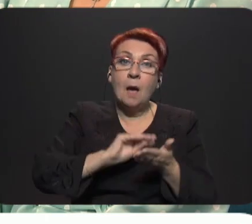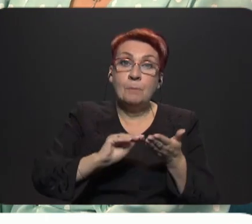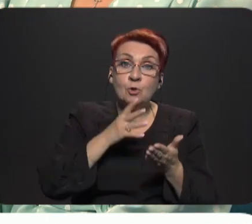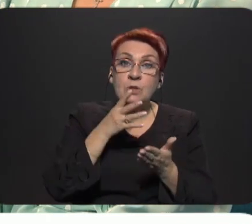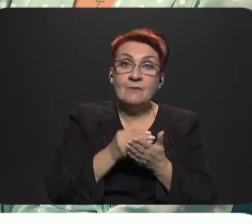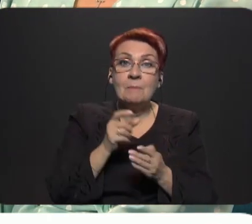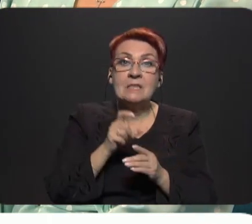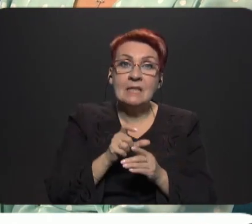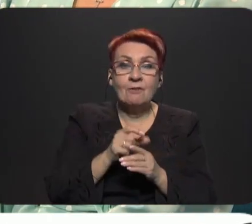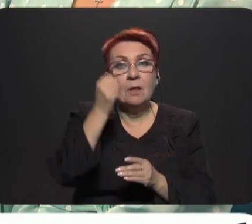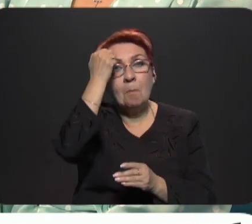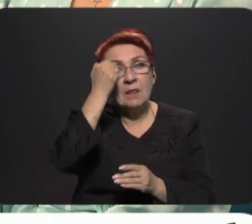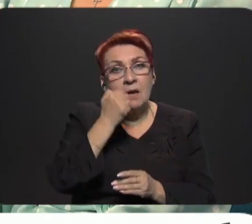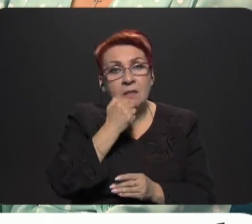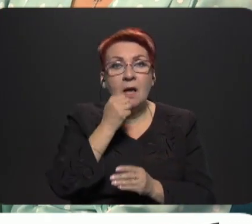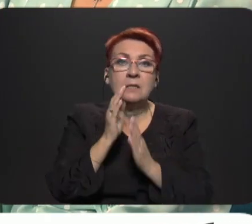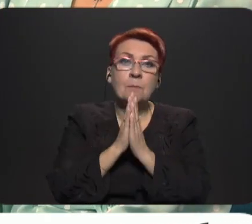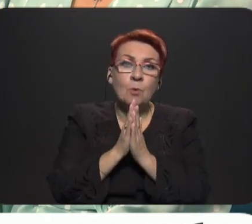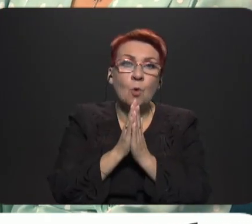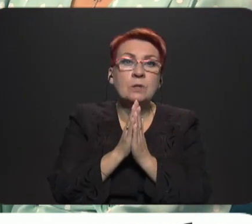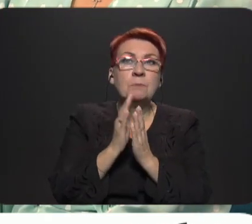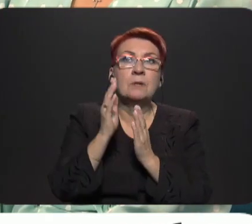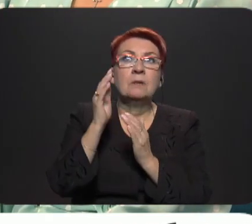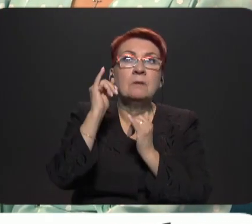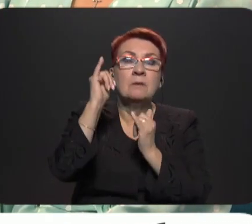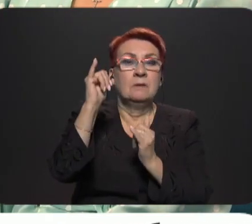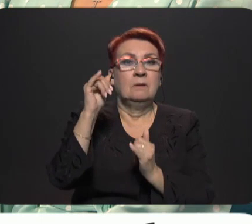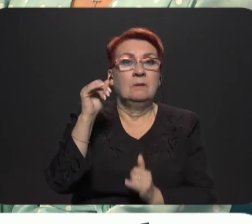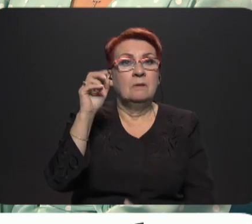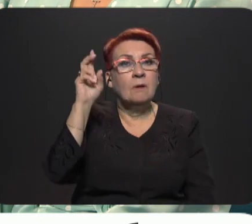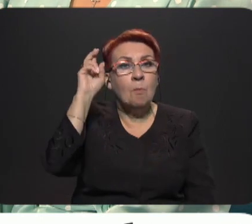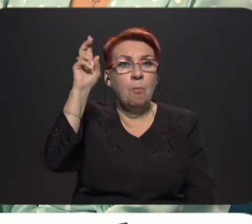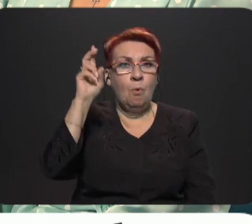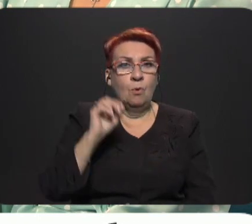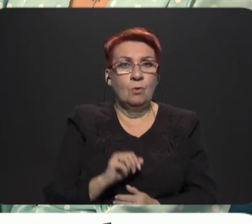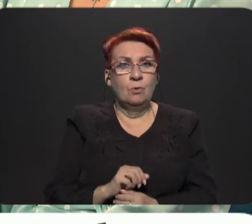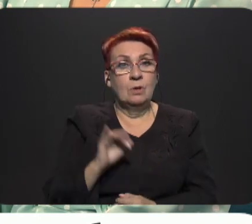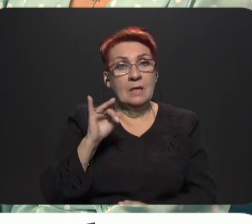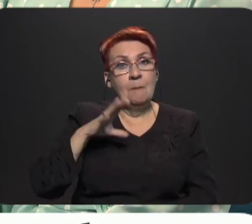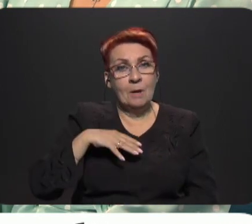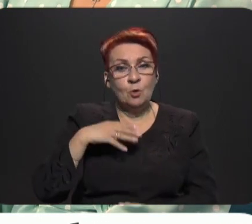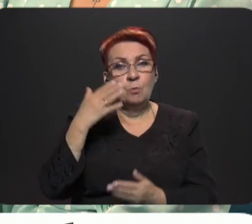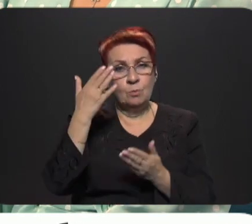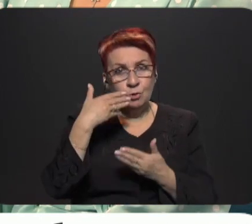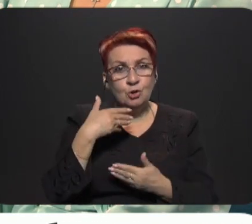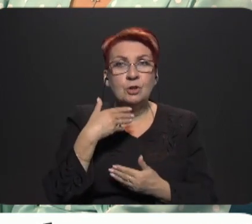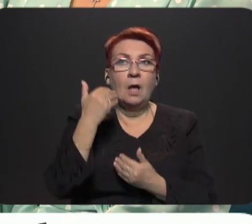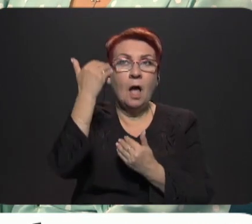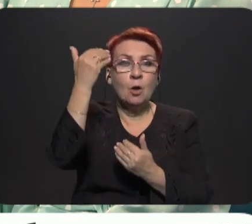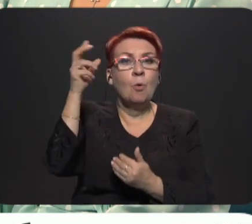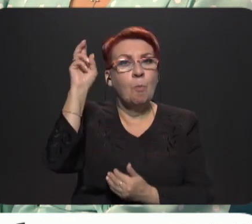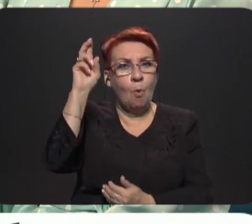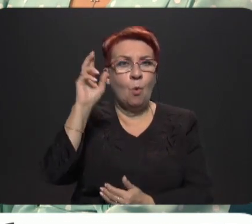словами какие-то благодарности, просьбы. И зачитываю потом ему, как бы,